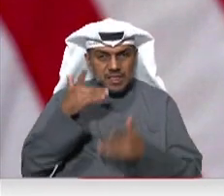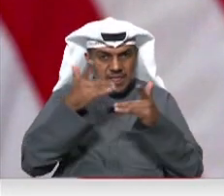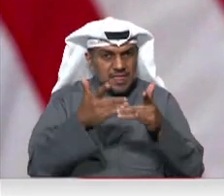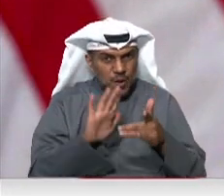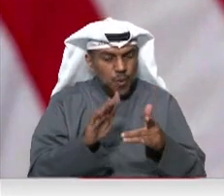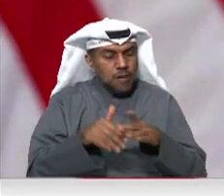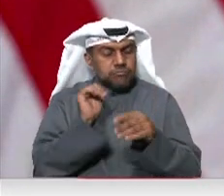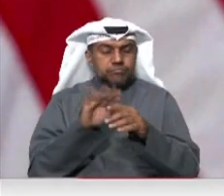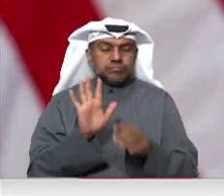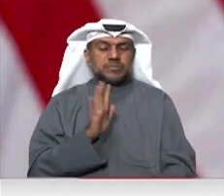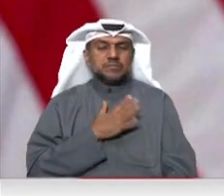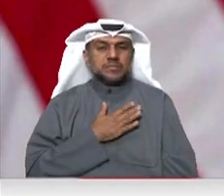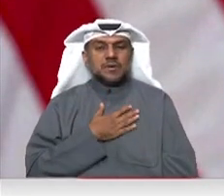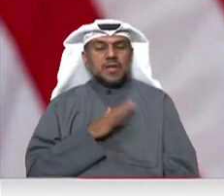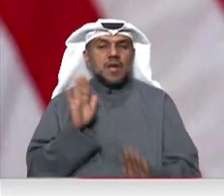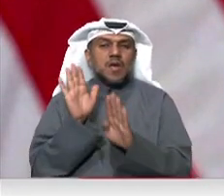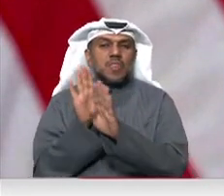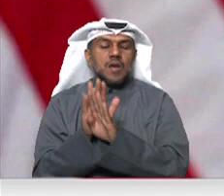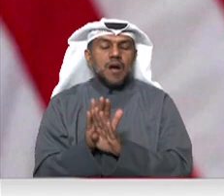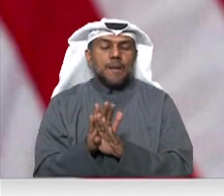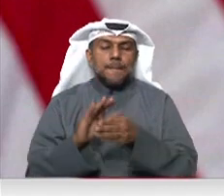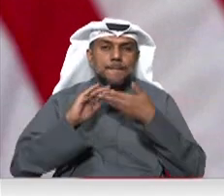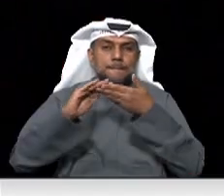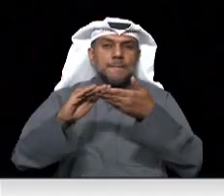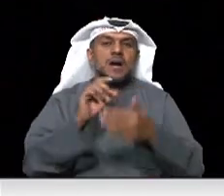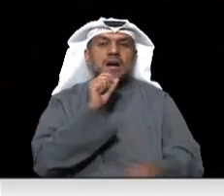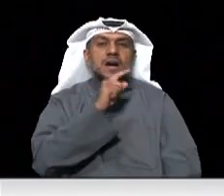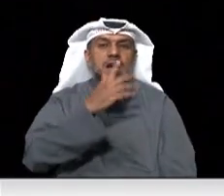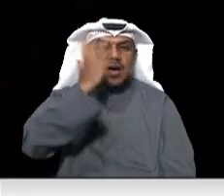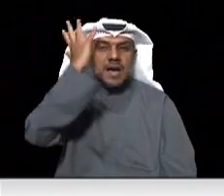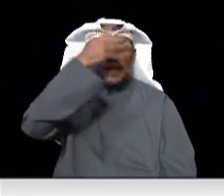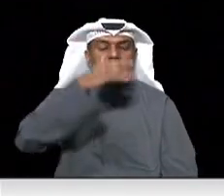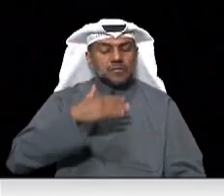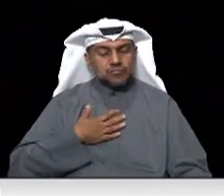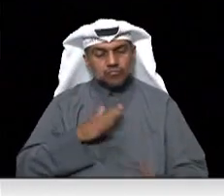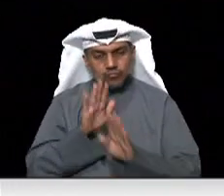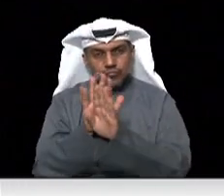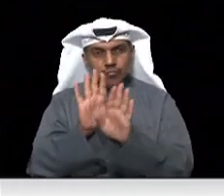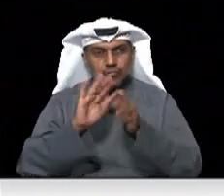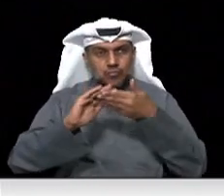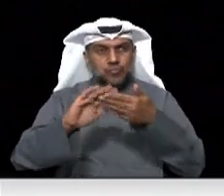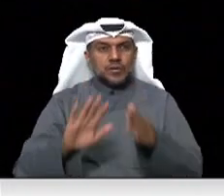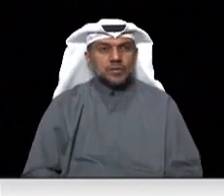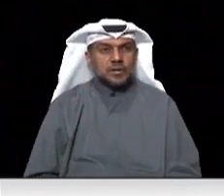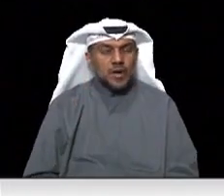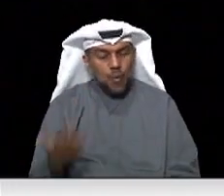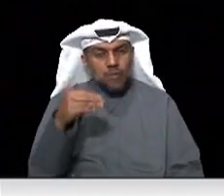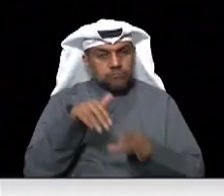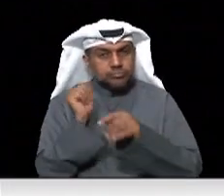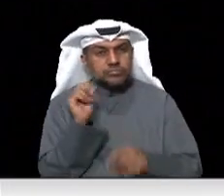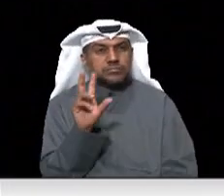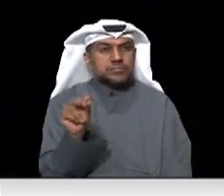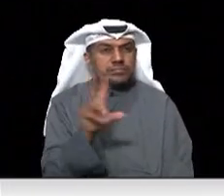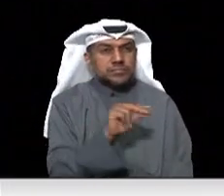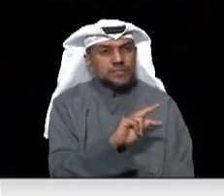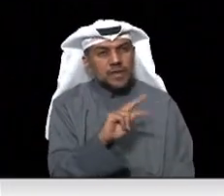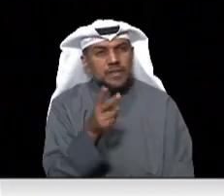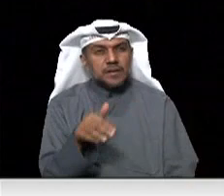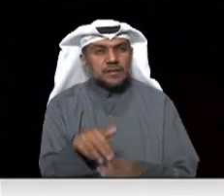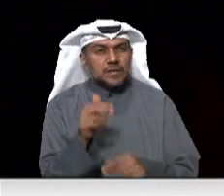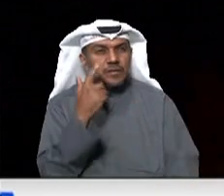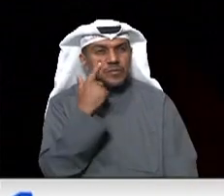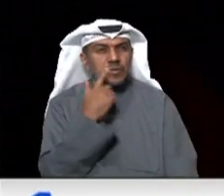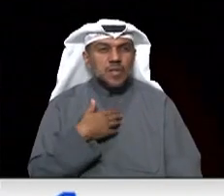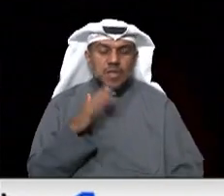ديسانتيس دعمه الكامله لحمله ترامب ليلحق بالمرشح فيفيك را م سوامي الذي انسحب بعد الجوله الاولى وقدم الدعم